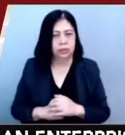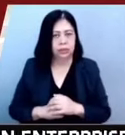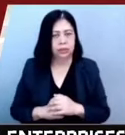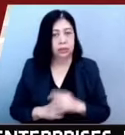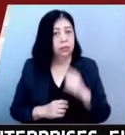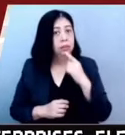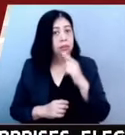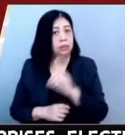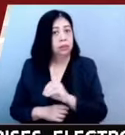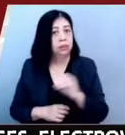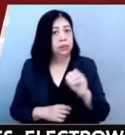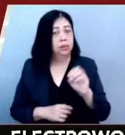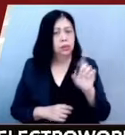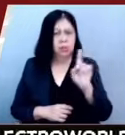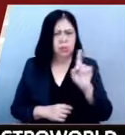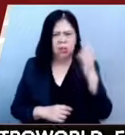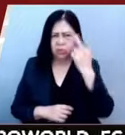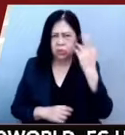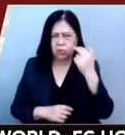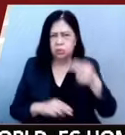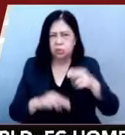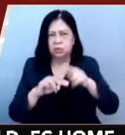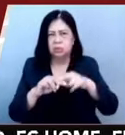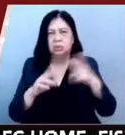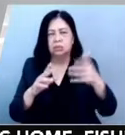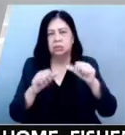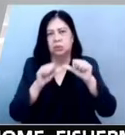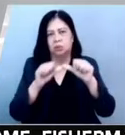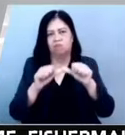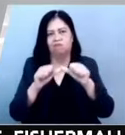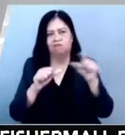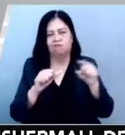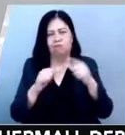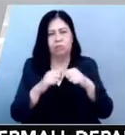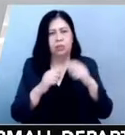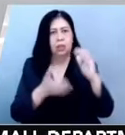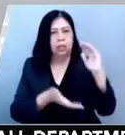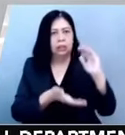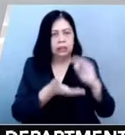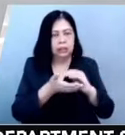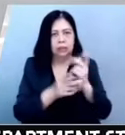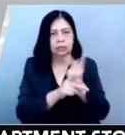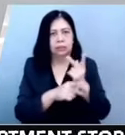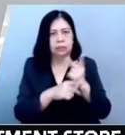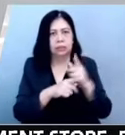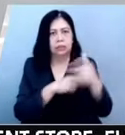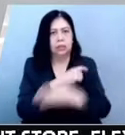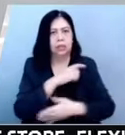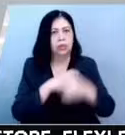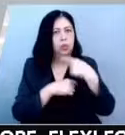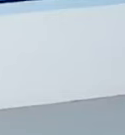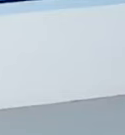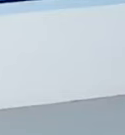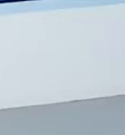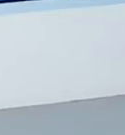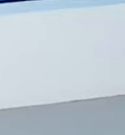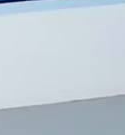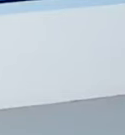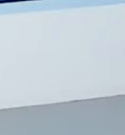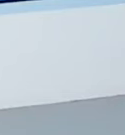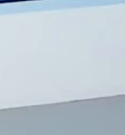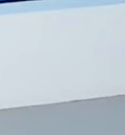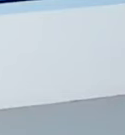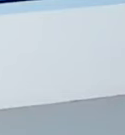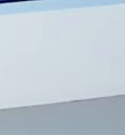isa sa mga dahilan nito ang posibleng pagpapatuloy ng pagbabawas ng produksyon ng mga bansang gumagawa ng langis.